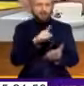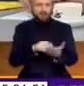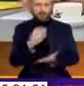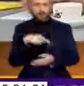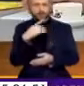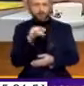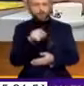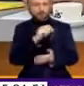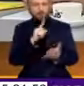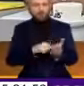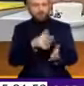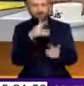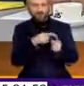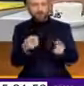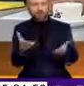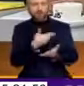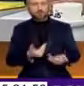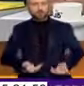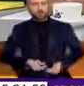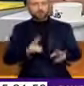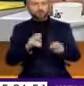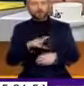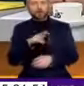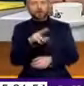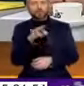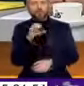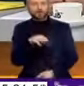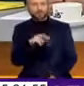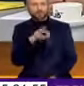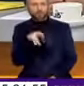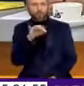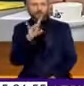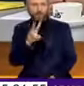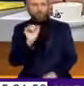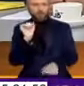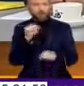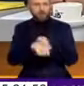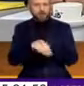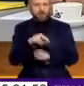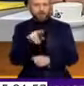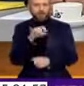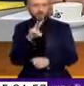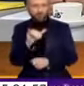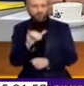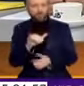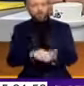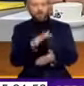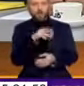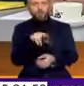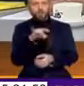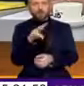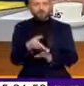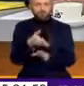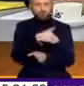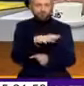про це питання, то час, в який ми живемо, він називається постмодерном. Подолання модерну. Модерн, час, який був до цього, це